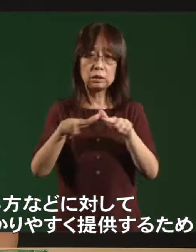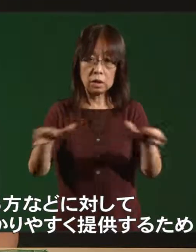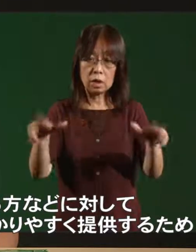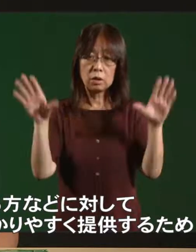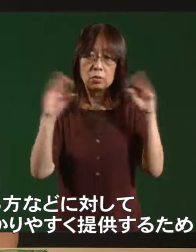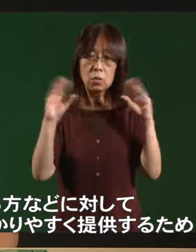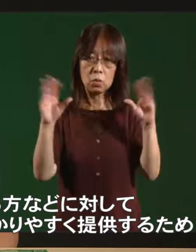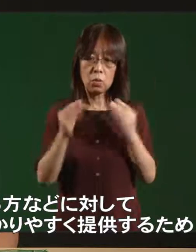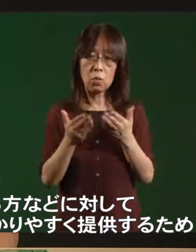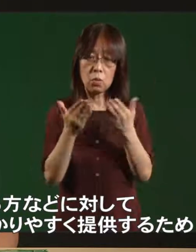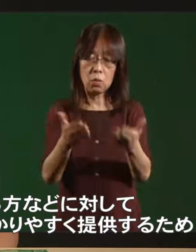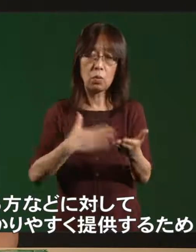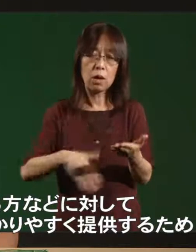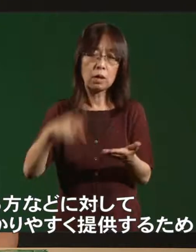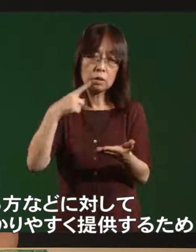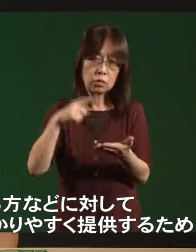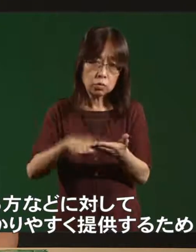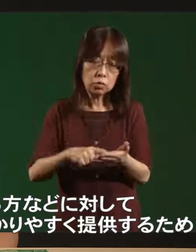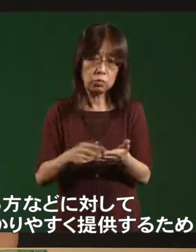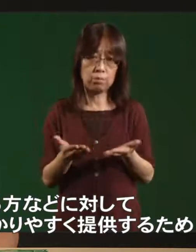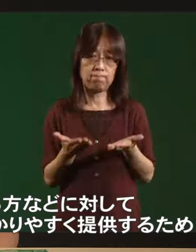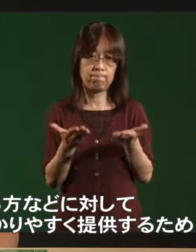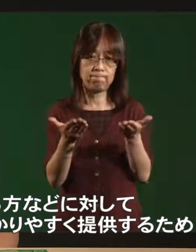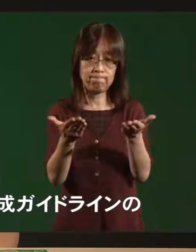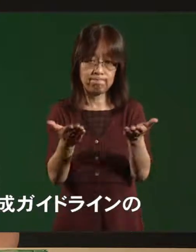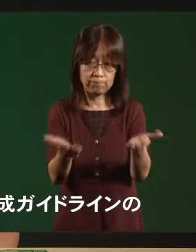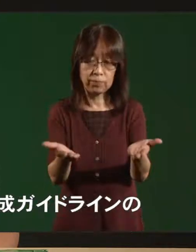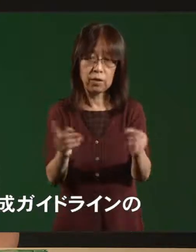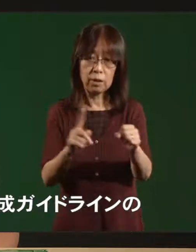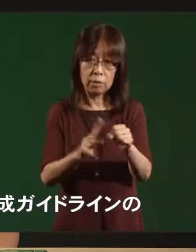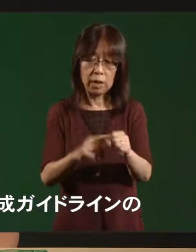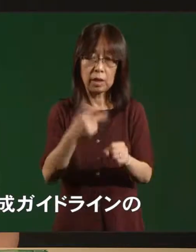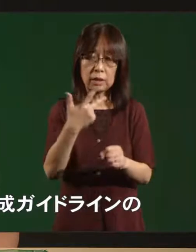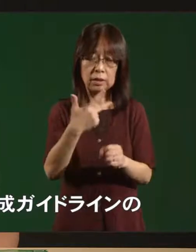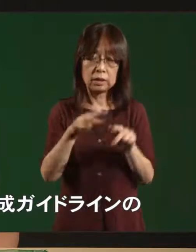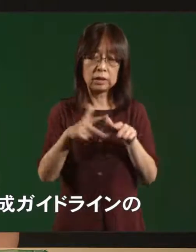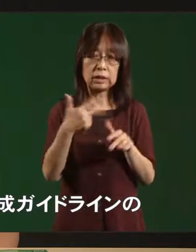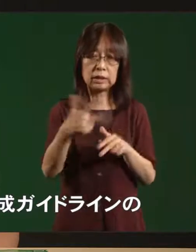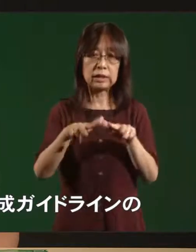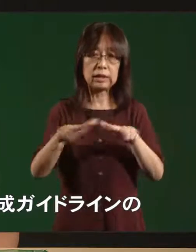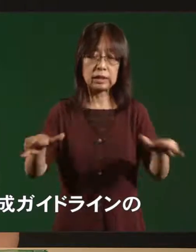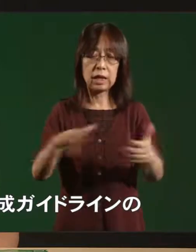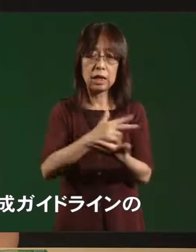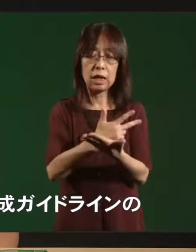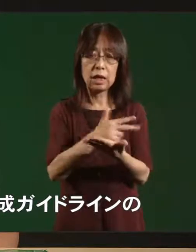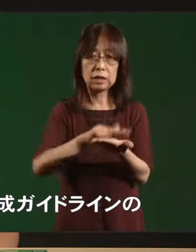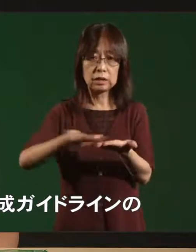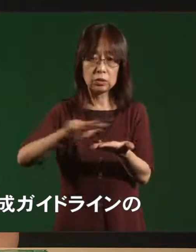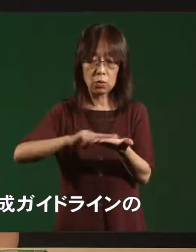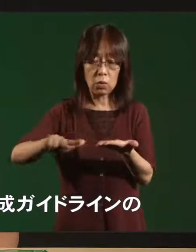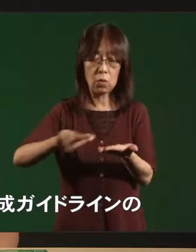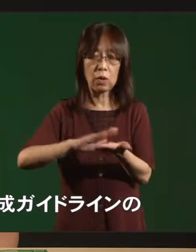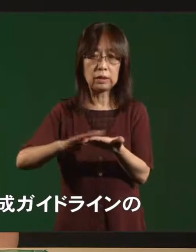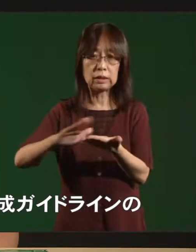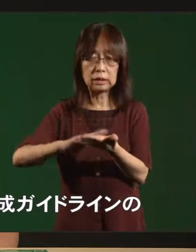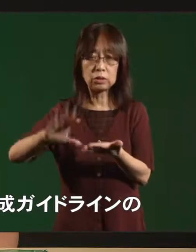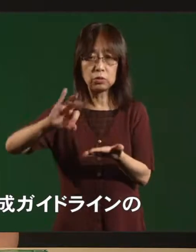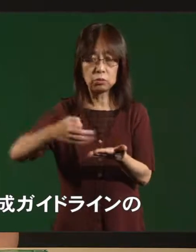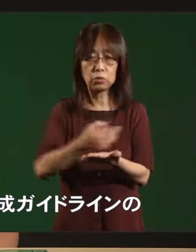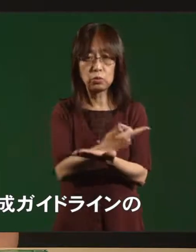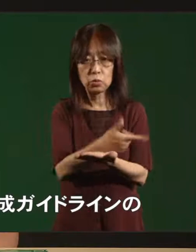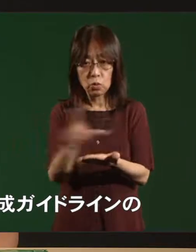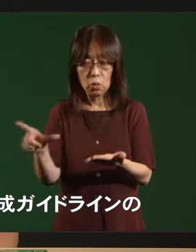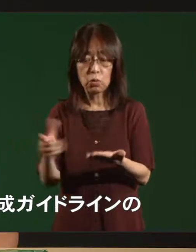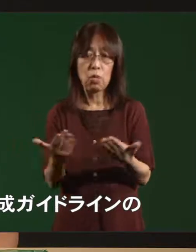情報を分かりやすく提供するため8資料印刷物作成ガイドラインの改正を検討